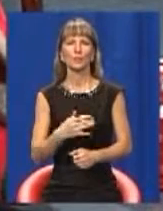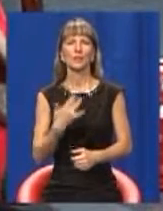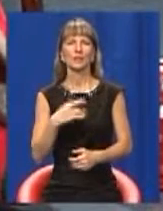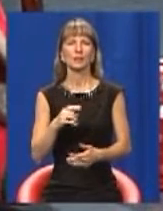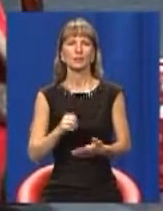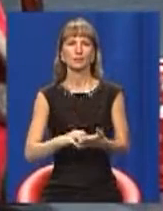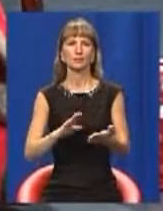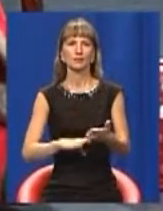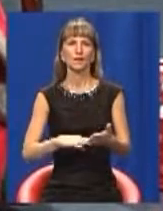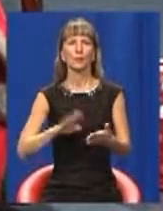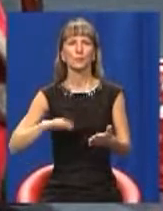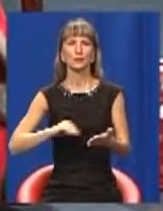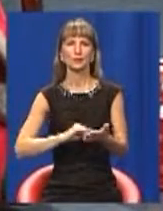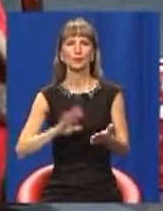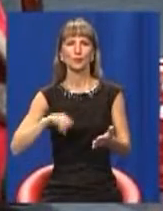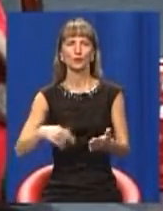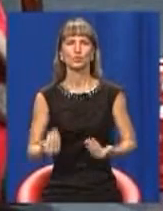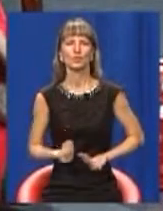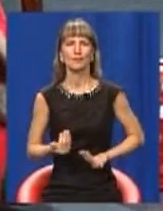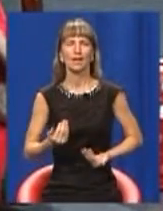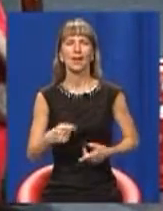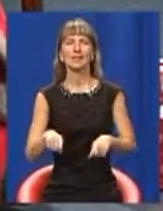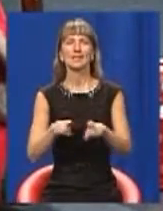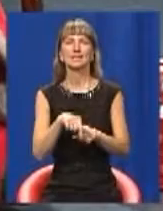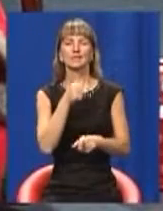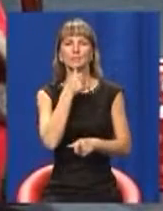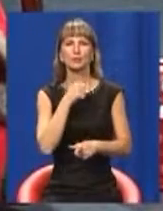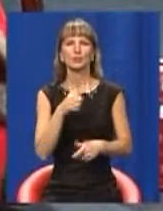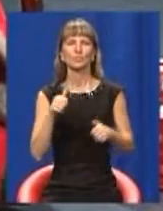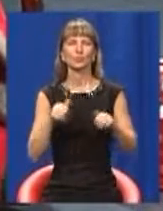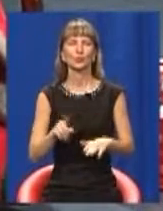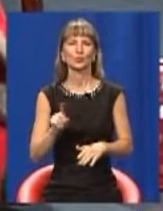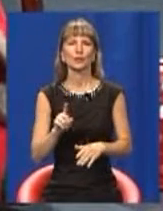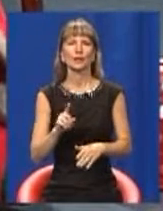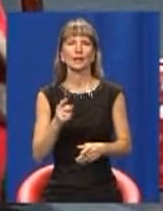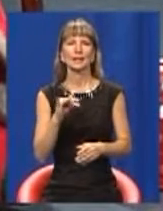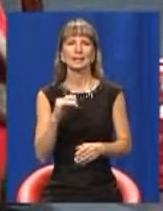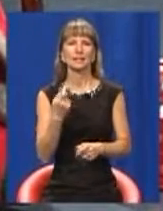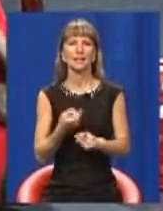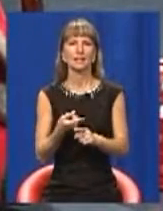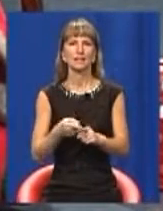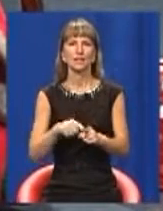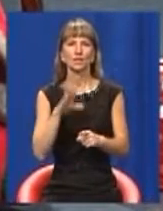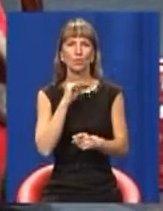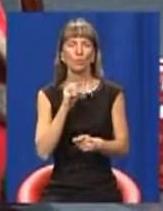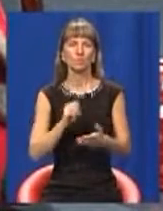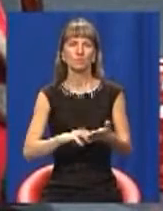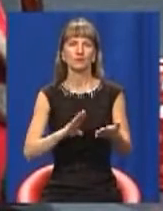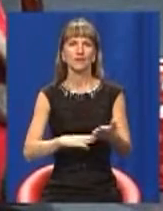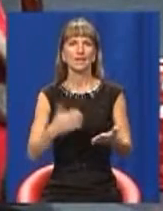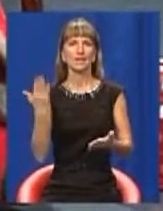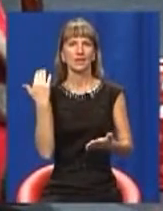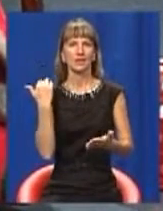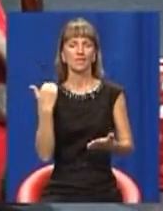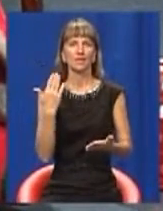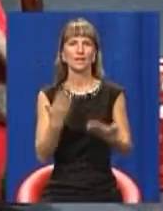чи записувати кудись, хай буде, хай собі живе. Ну, от таким чином вирішили чомусь із цією собачкою, запатентували її зовсім